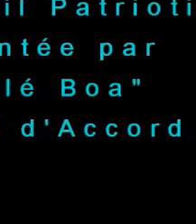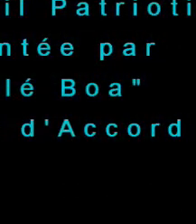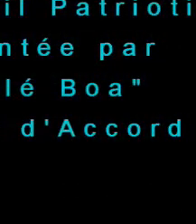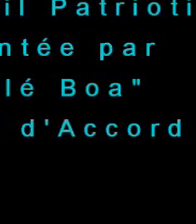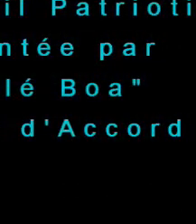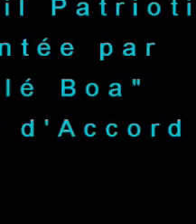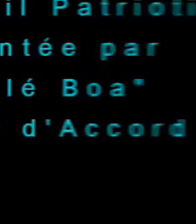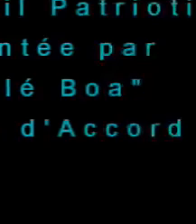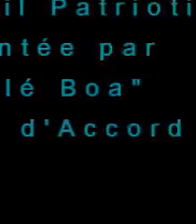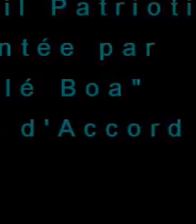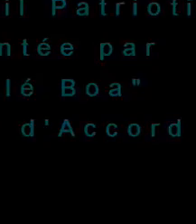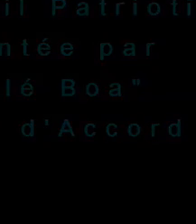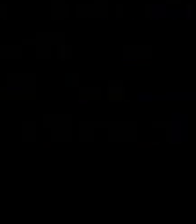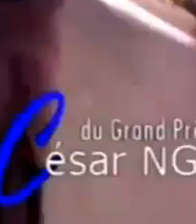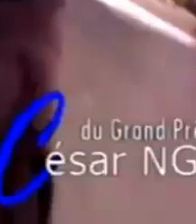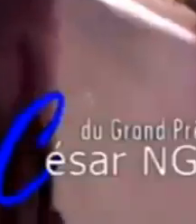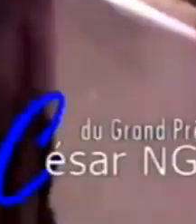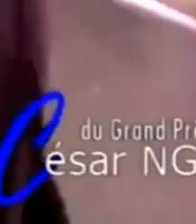Original.